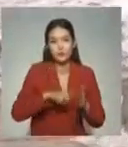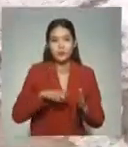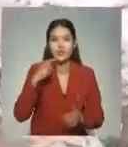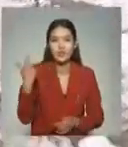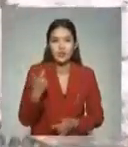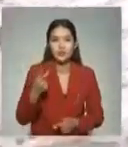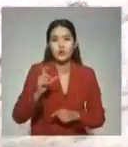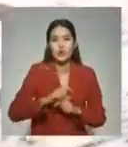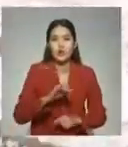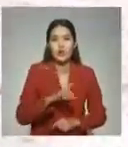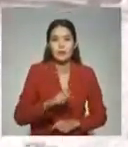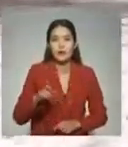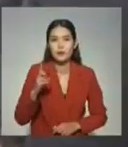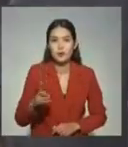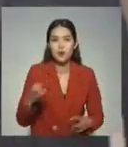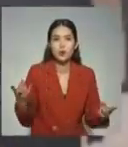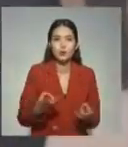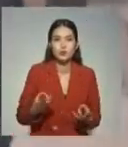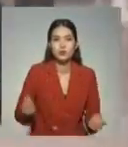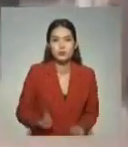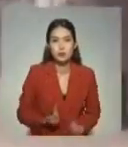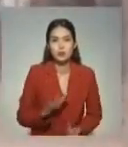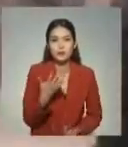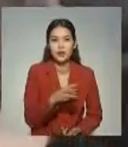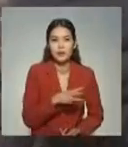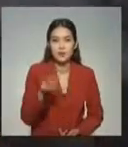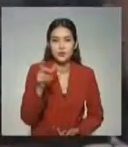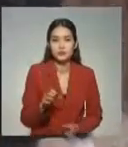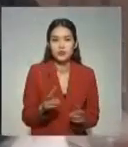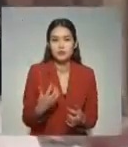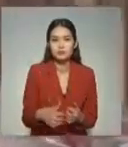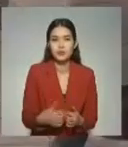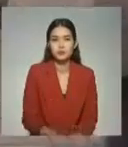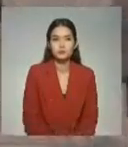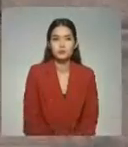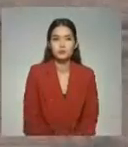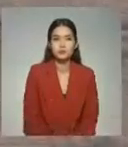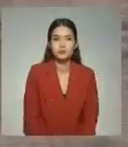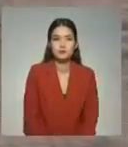экономисты. По словам Армана Бисимбаева, в нужде проживает 5 миллионов человек как минимум.